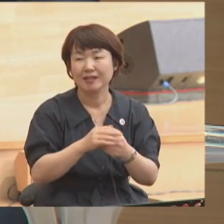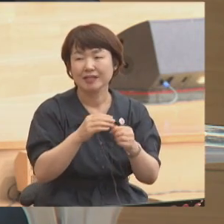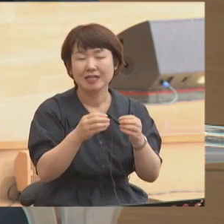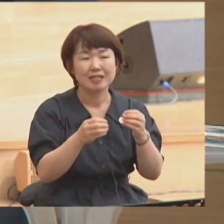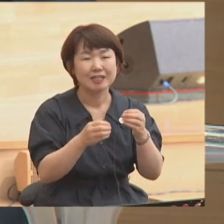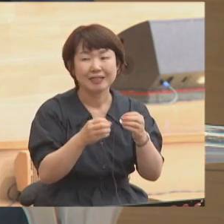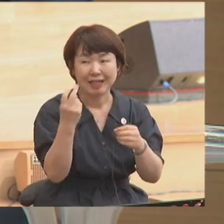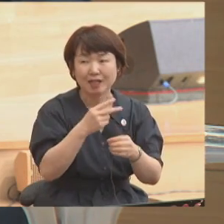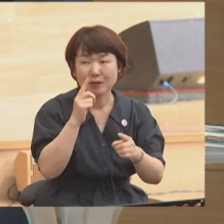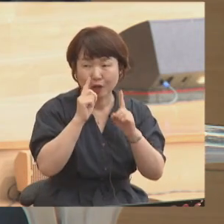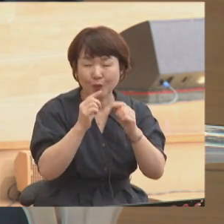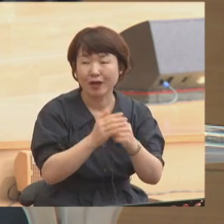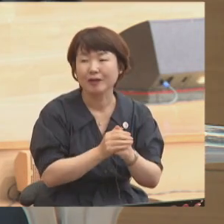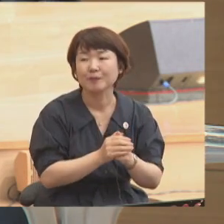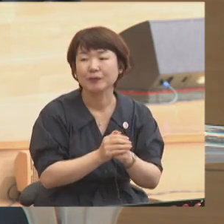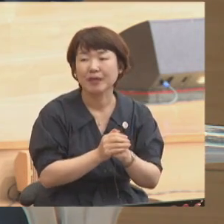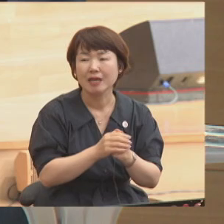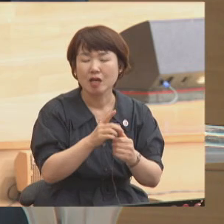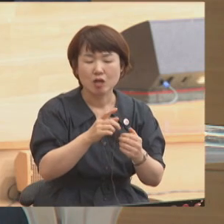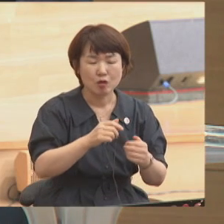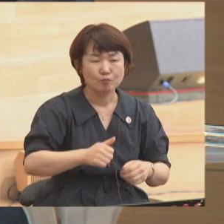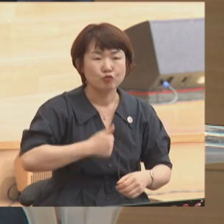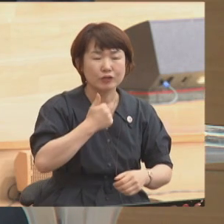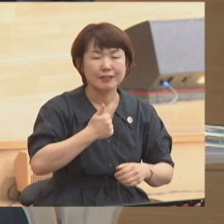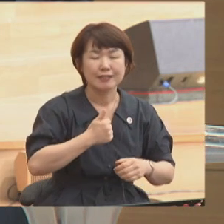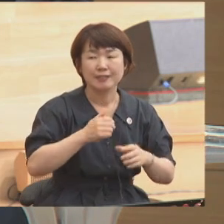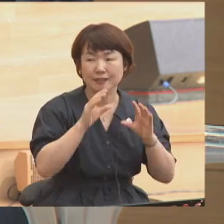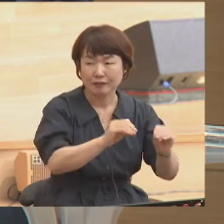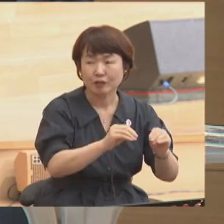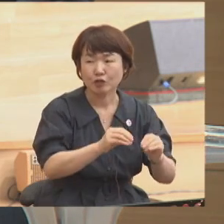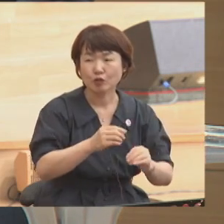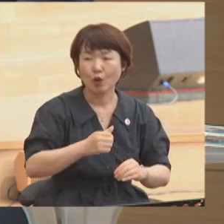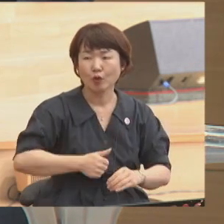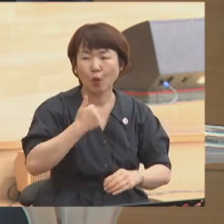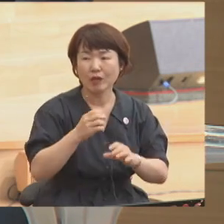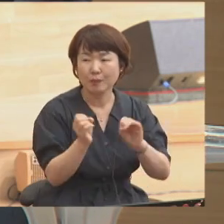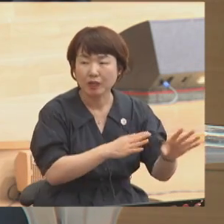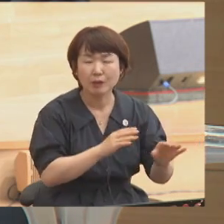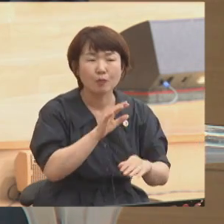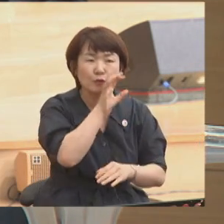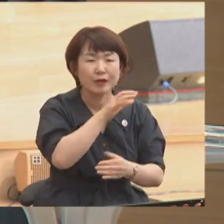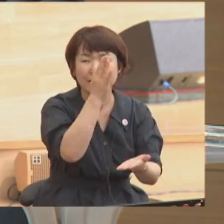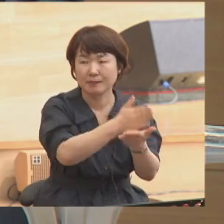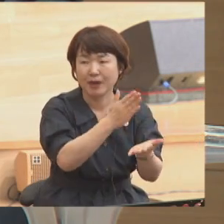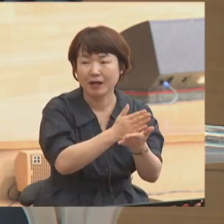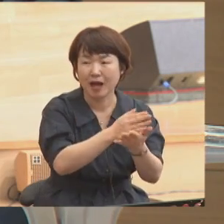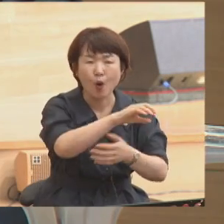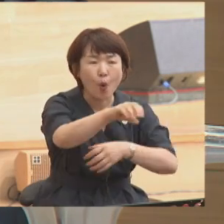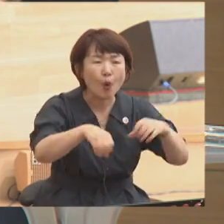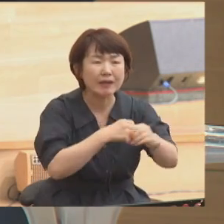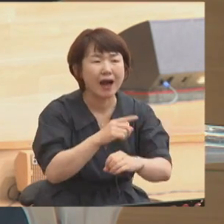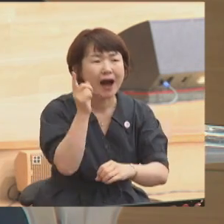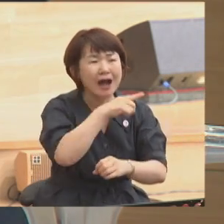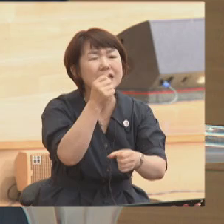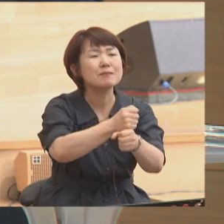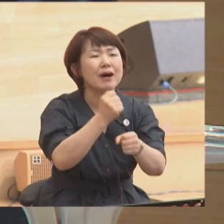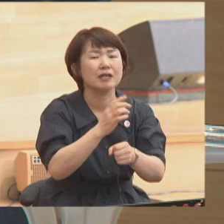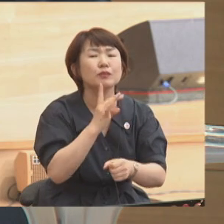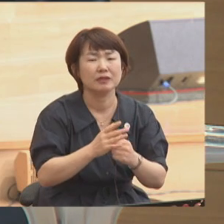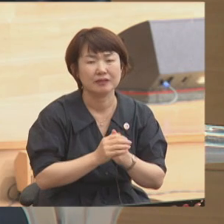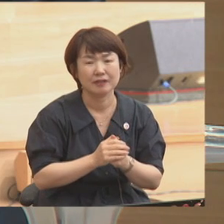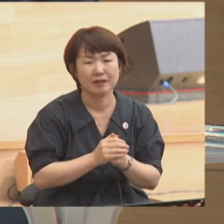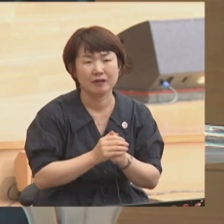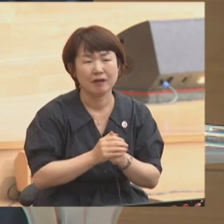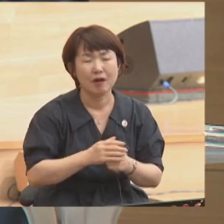분을 시작. 분을 그치고 노를 버리며 불평하지 말라. 오히려 악을 만들 뿐이라. 분을 그치라고